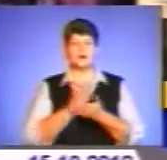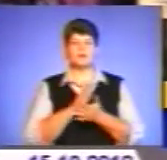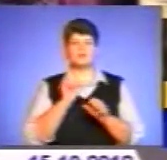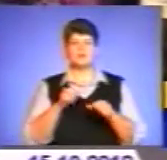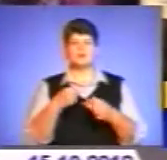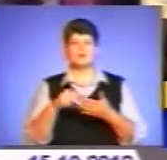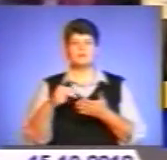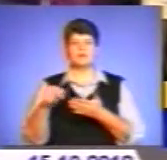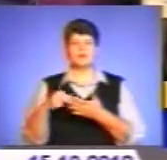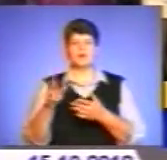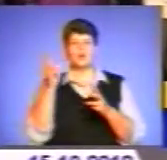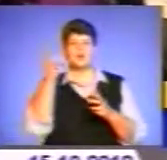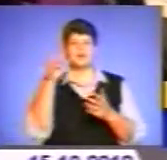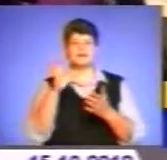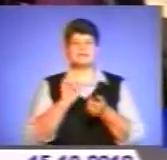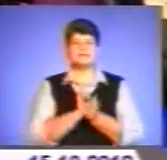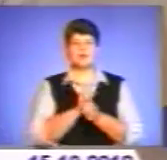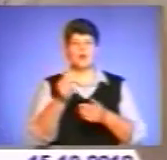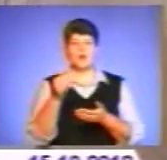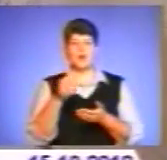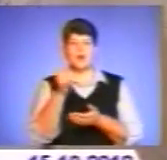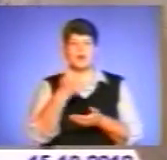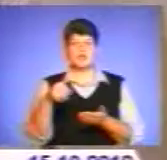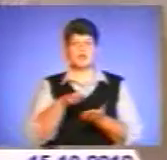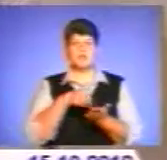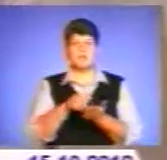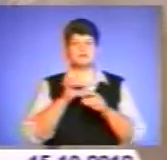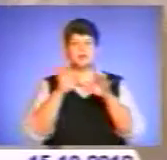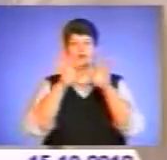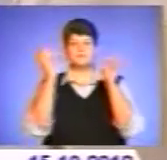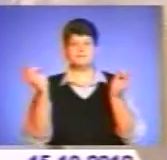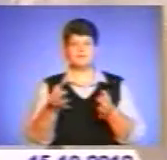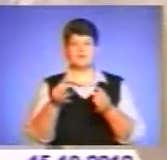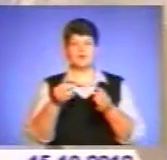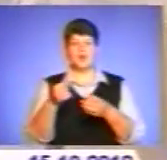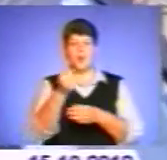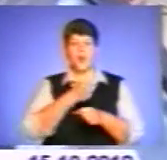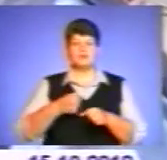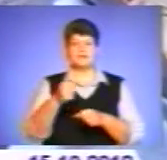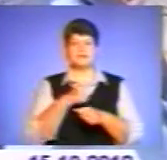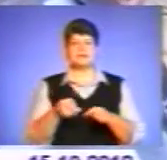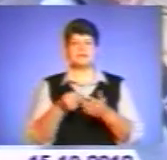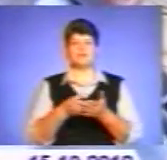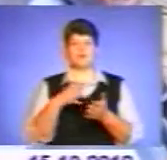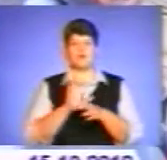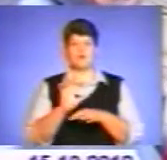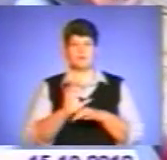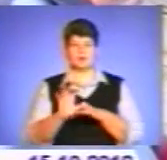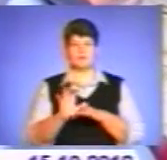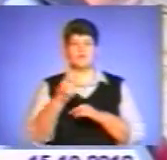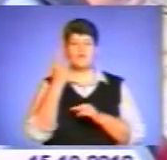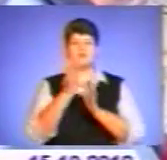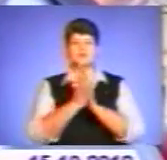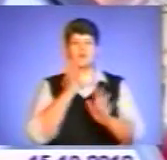крупи, сир, олію, масло, борошно, м'ясо, ковбасні вироби, консервацію за ціною виробника. Вони в першу